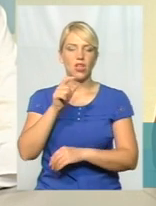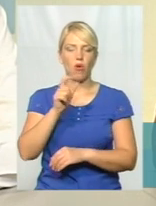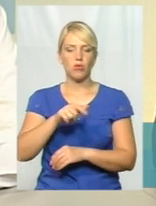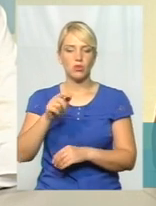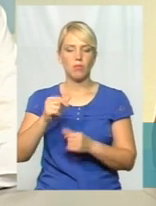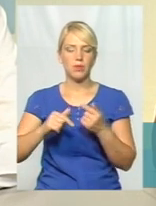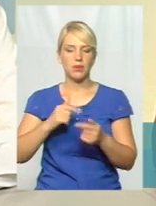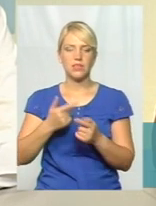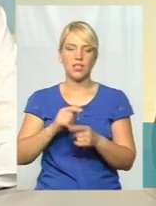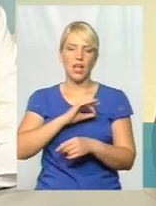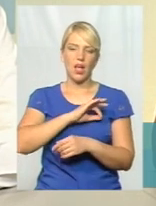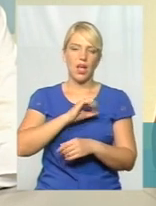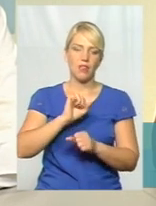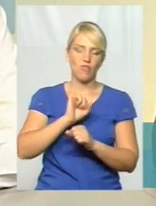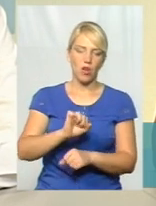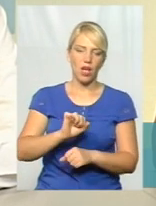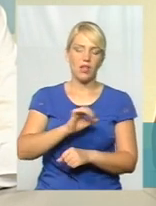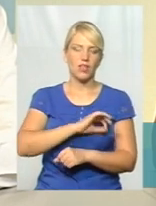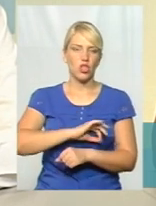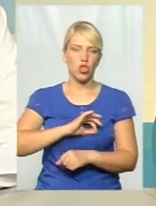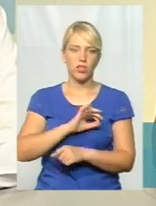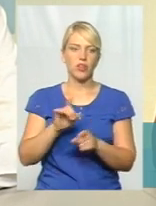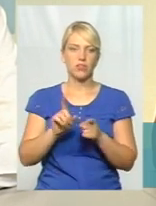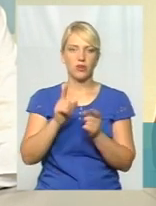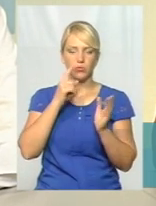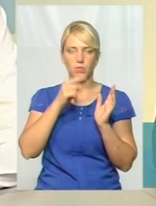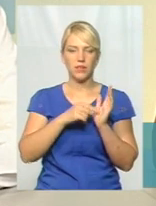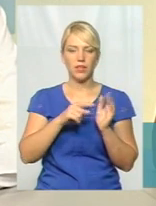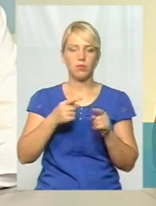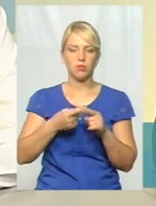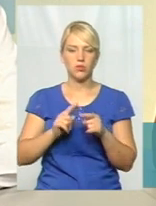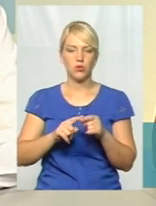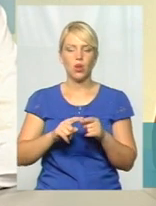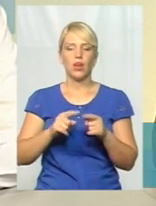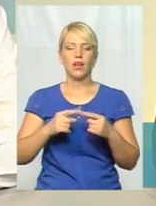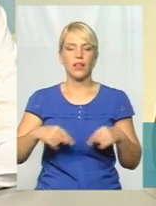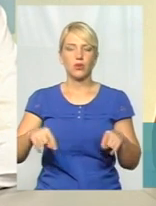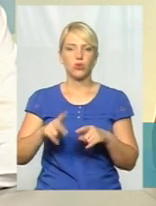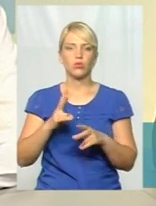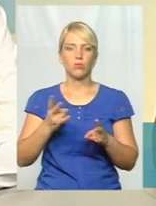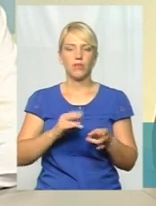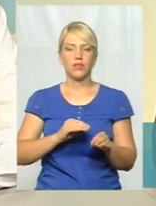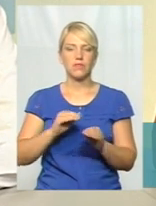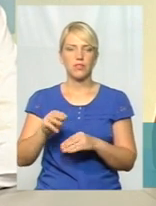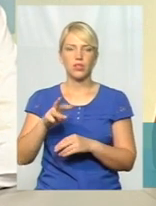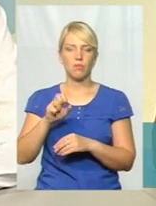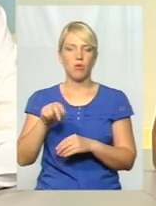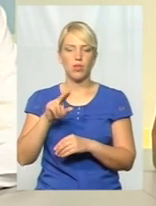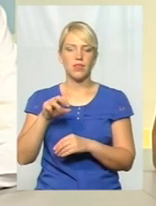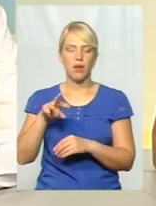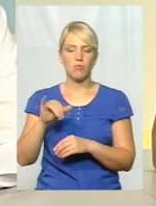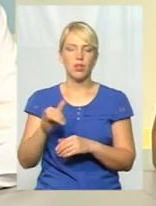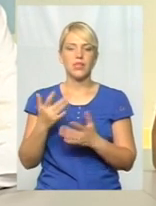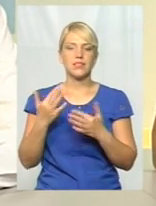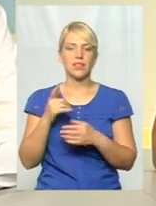це адвокати, це нотаріуси, також попадають під цю категорію, які повинні встановити модеми, оскільки вони використовують газ,